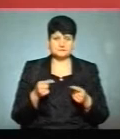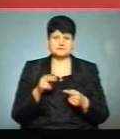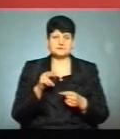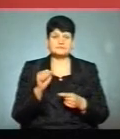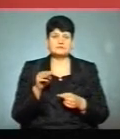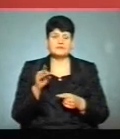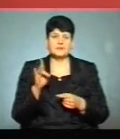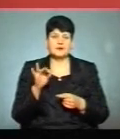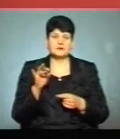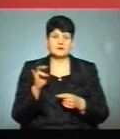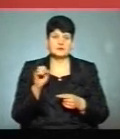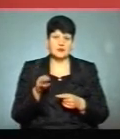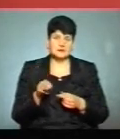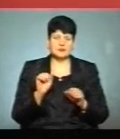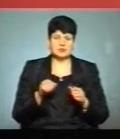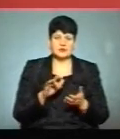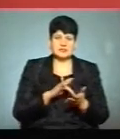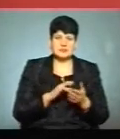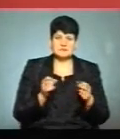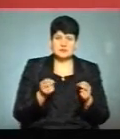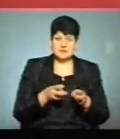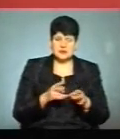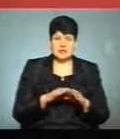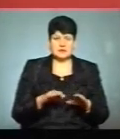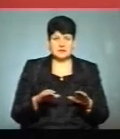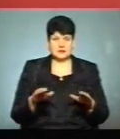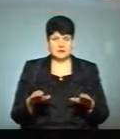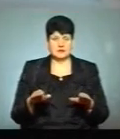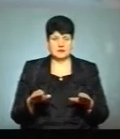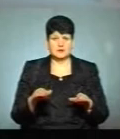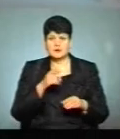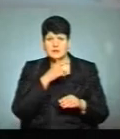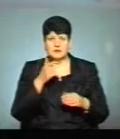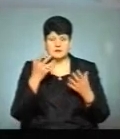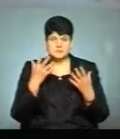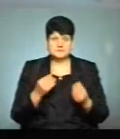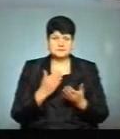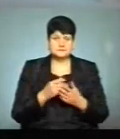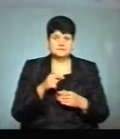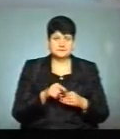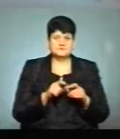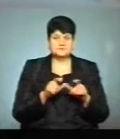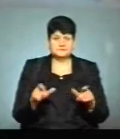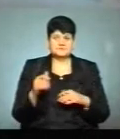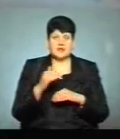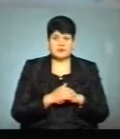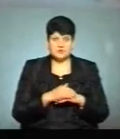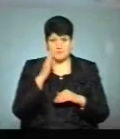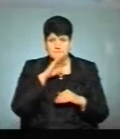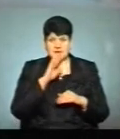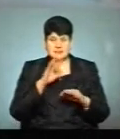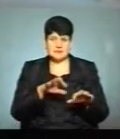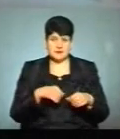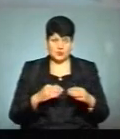сім'я, чи це може центр спеціальний, діти протягом дня перебувають в цьому закладі, а вечором батьки забирають їх